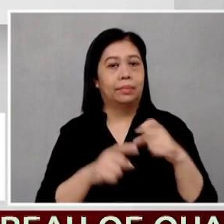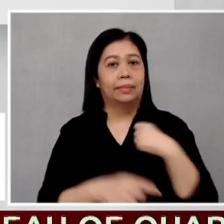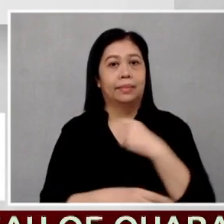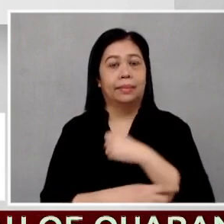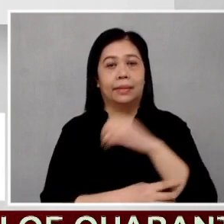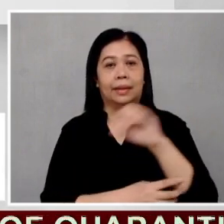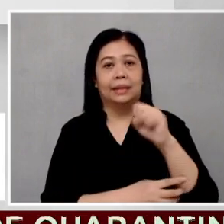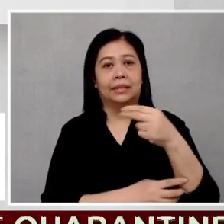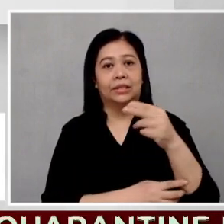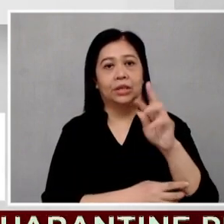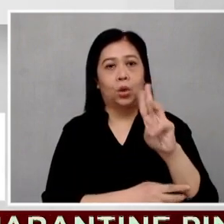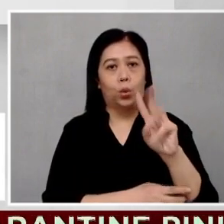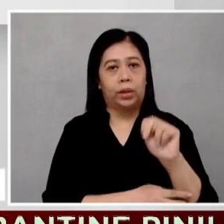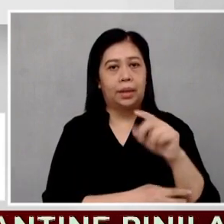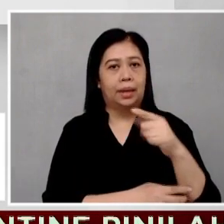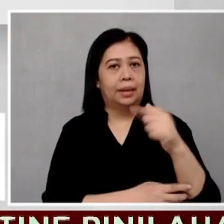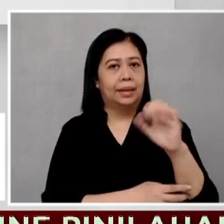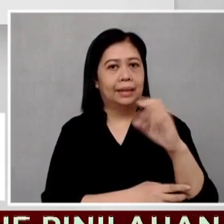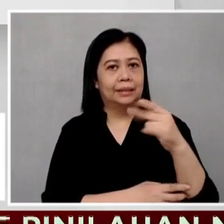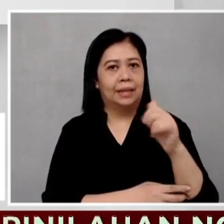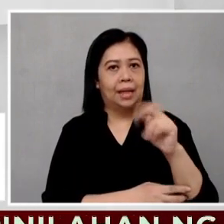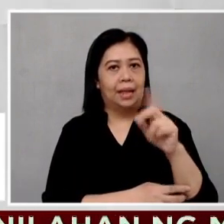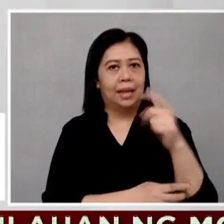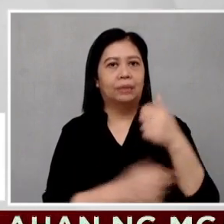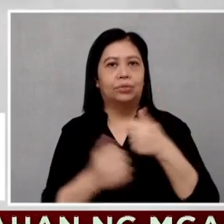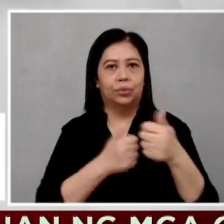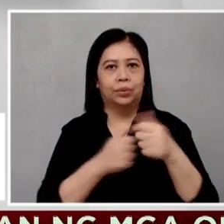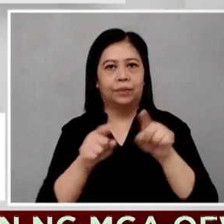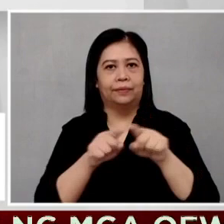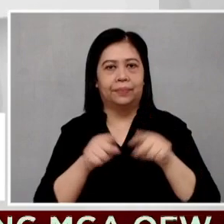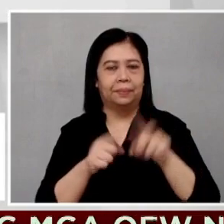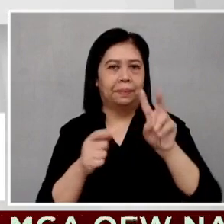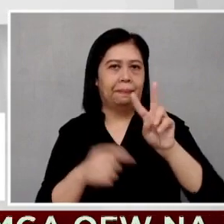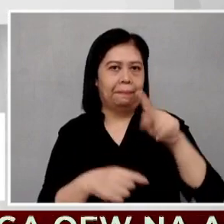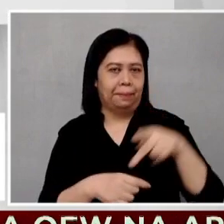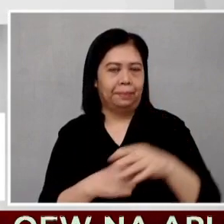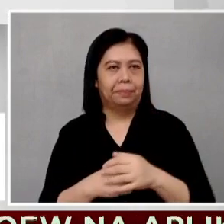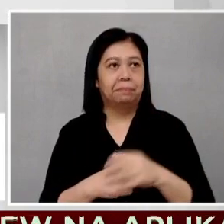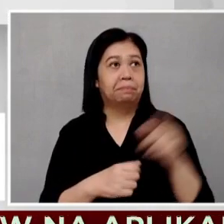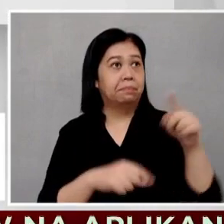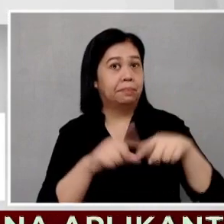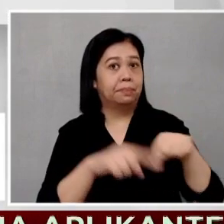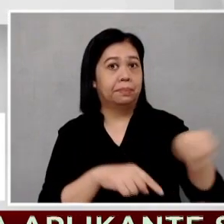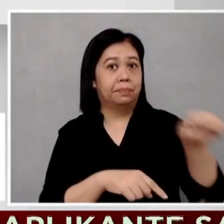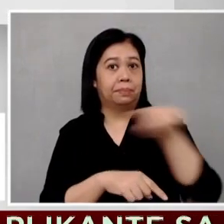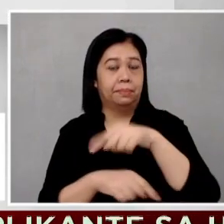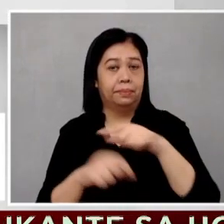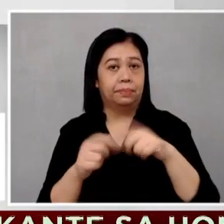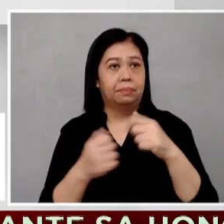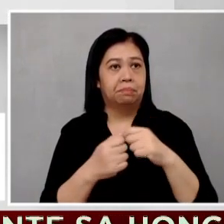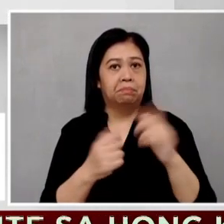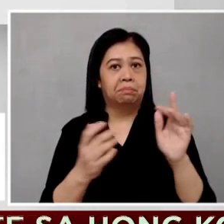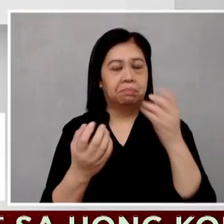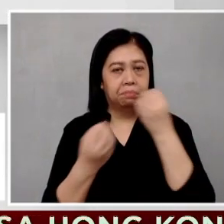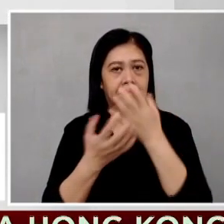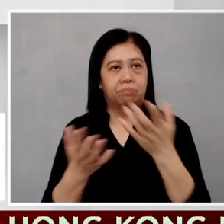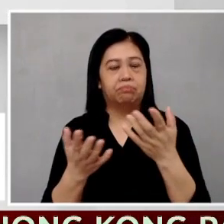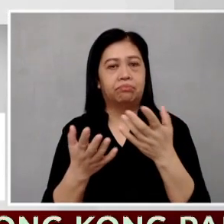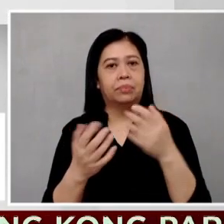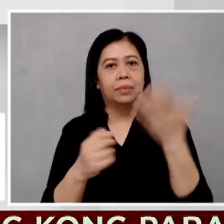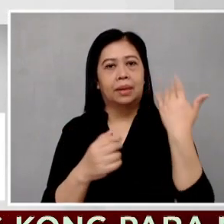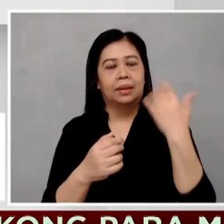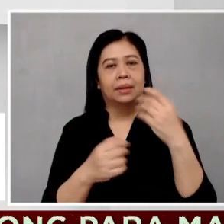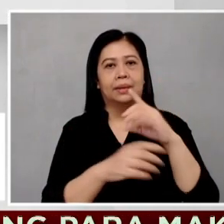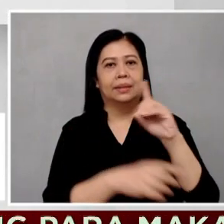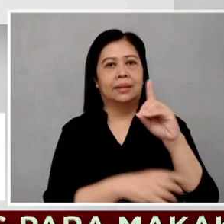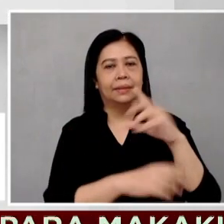Gatchalian na tumakbo bilang kanyang vice-presidente. Habang sa mga kaibigan naman umano pinadaan ang kagustuhan ni dating Defense